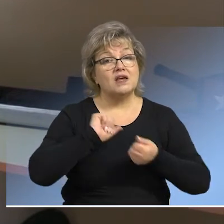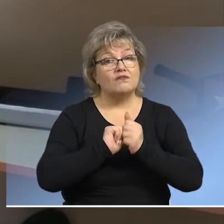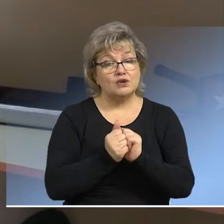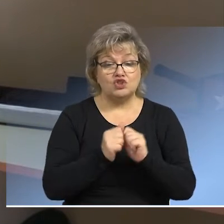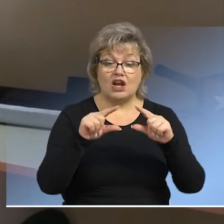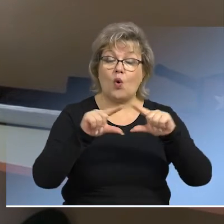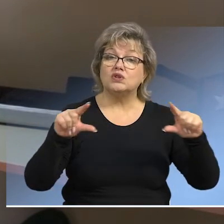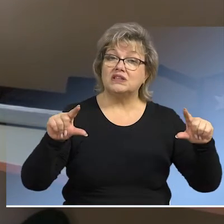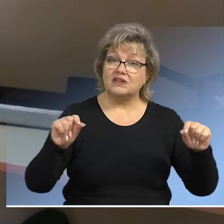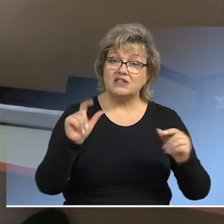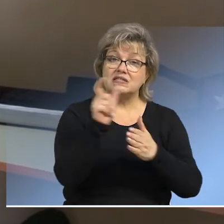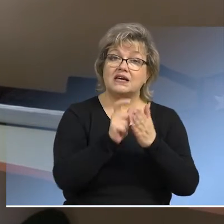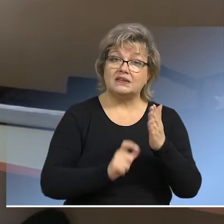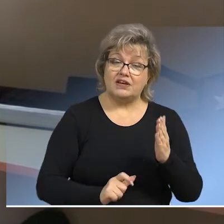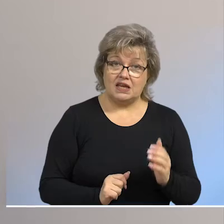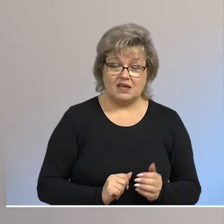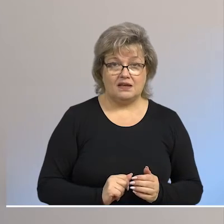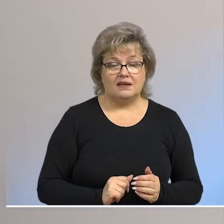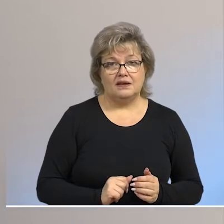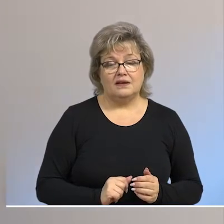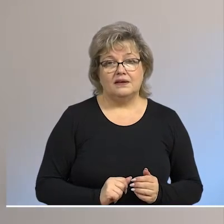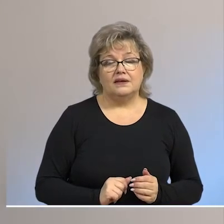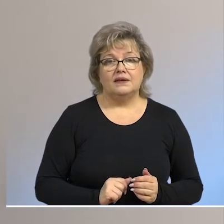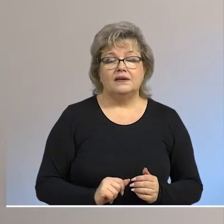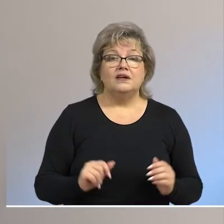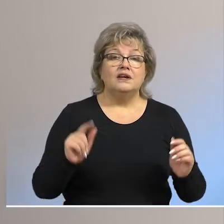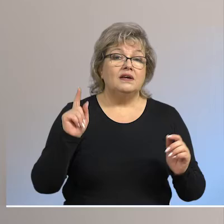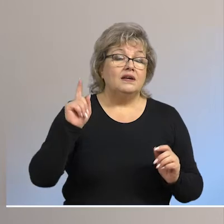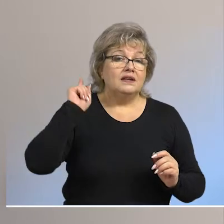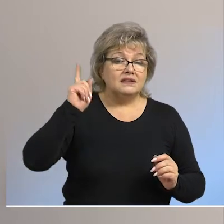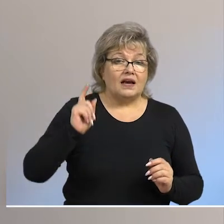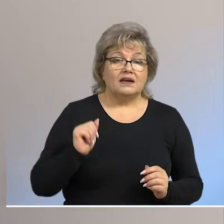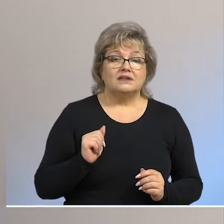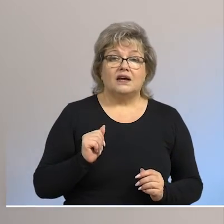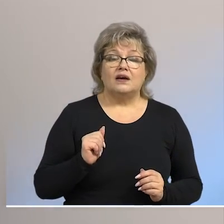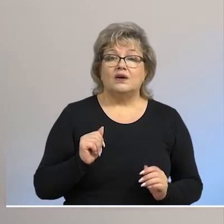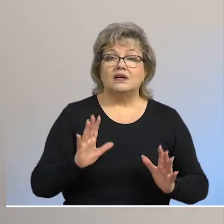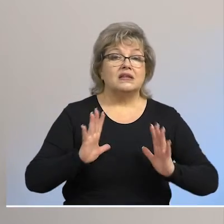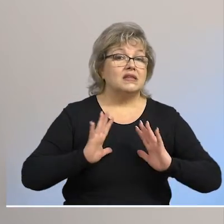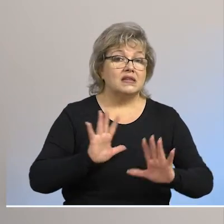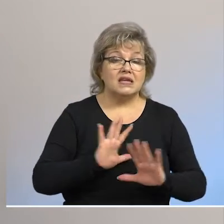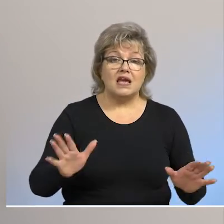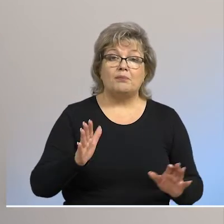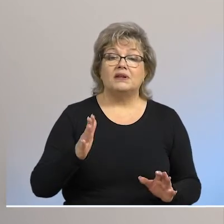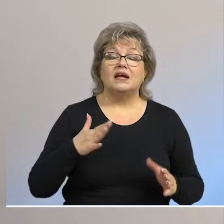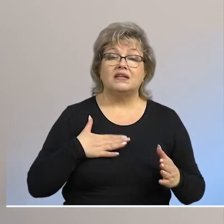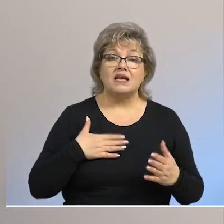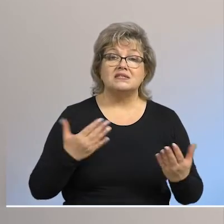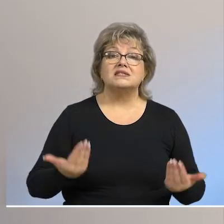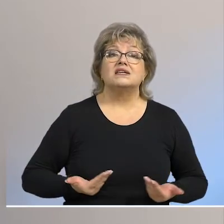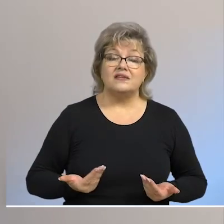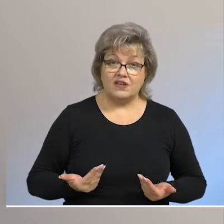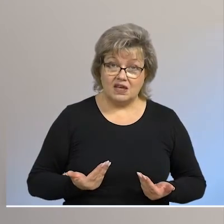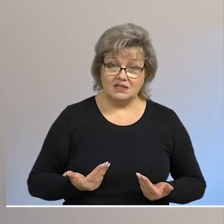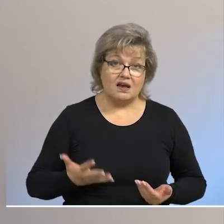Они выучили отрывки из стихотворений. Еще тогда нас не было на